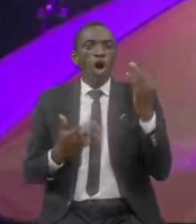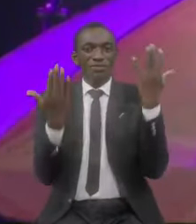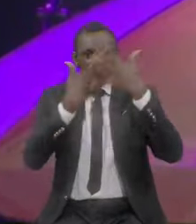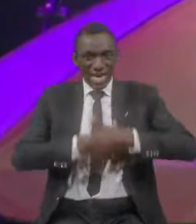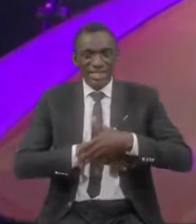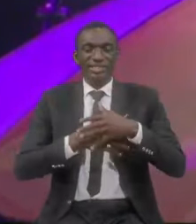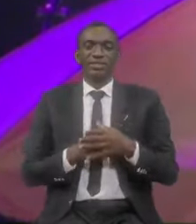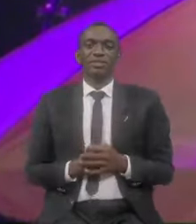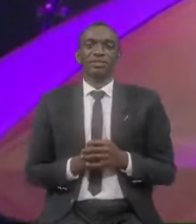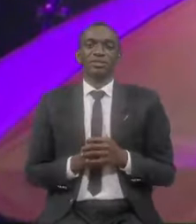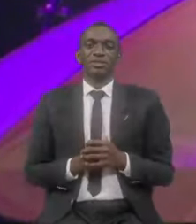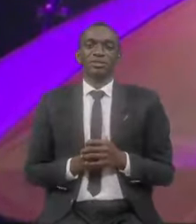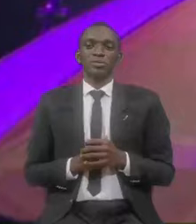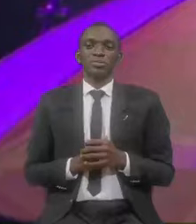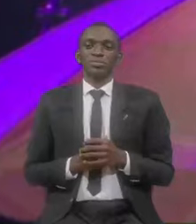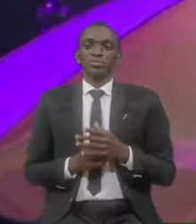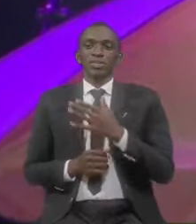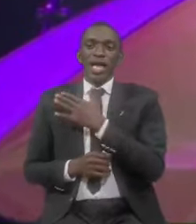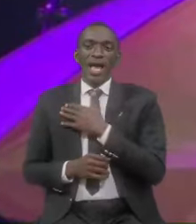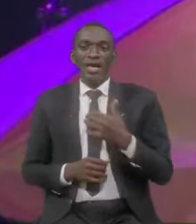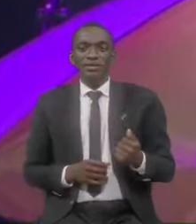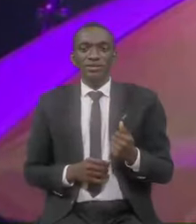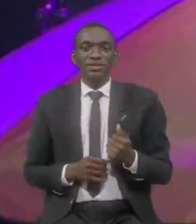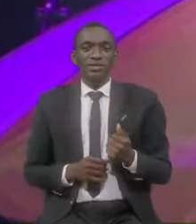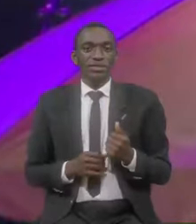Il nous délivre du fléau des ténèbres.